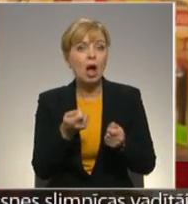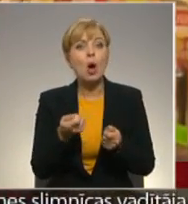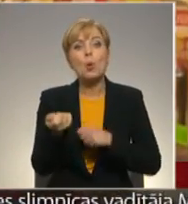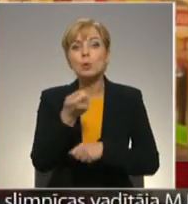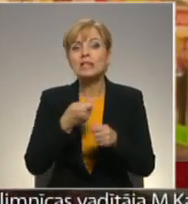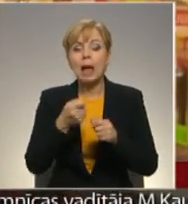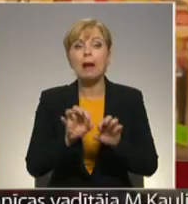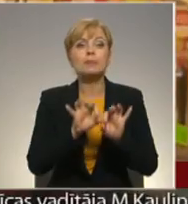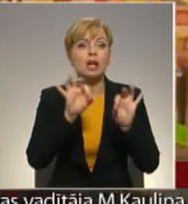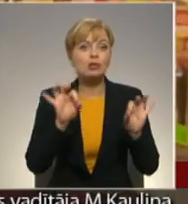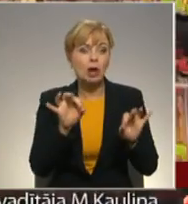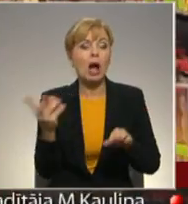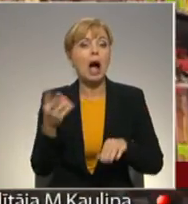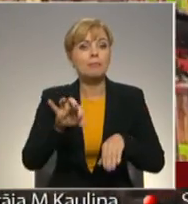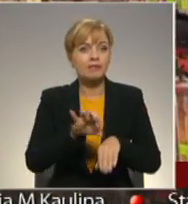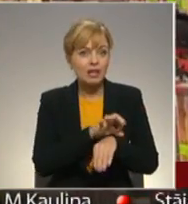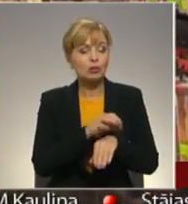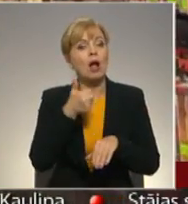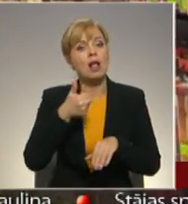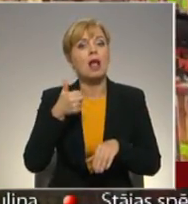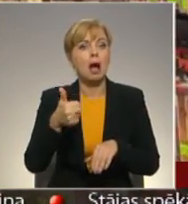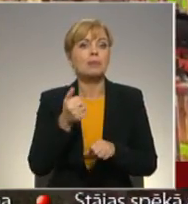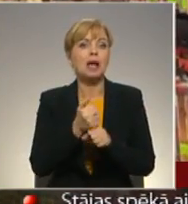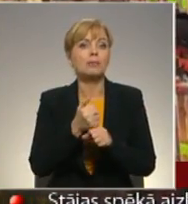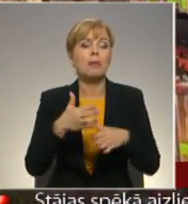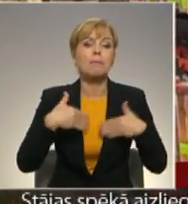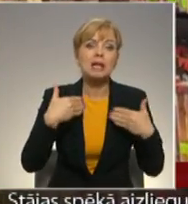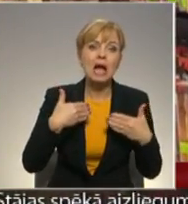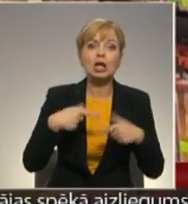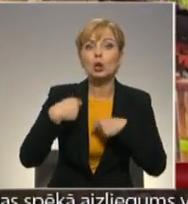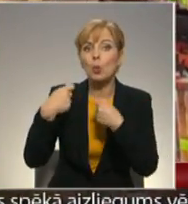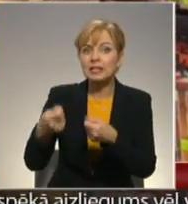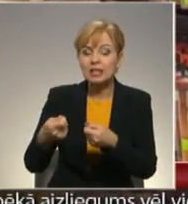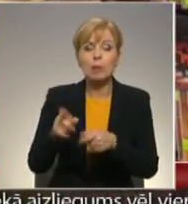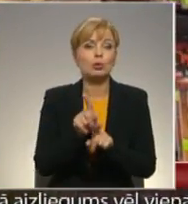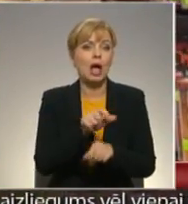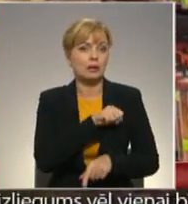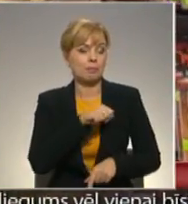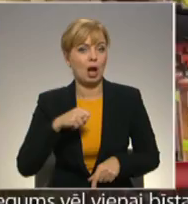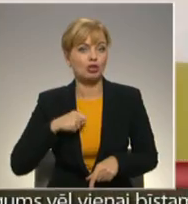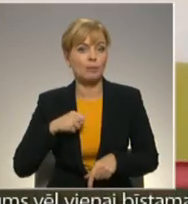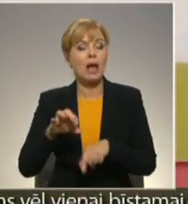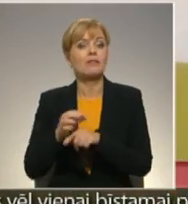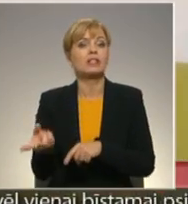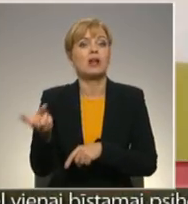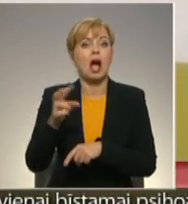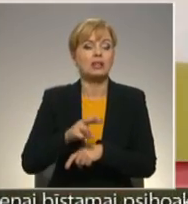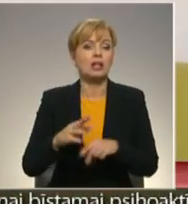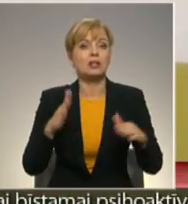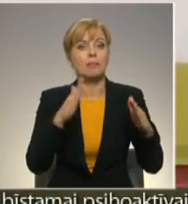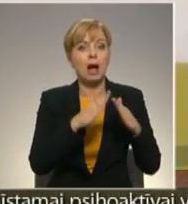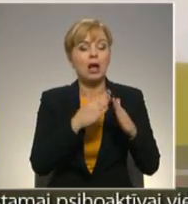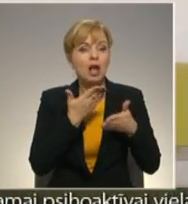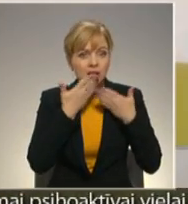uzsākta nejauši brīdī, kad abi ar vīru lēmuši par labu darbam, kas rada prieku gan citiem, gan pašiem. Bijis atnāca mājas ar kaut kādu žurnālu